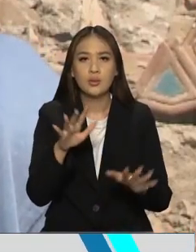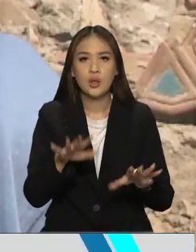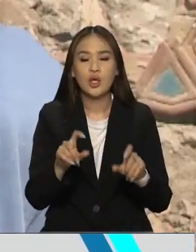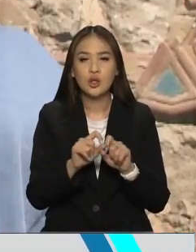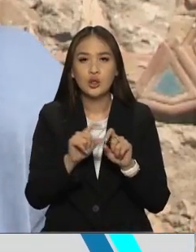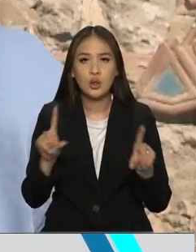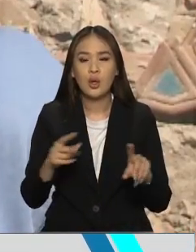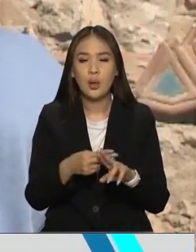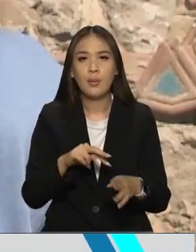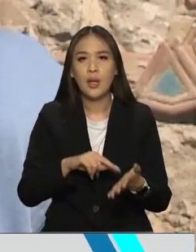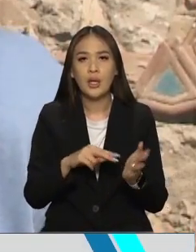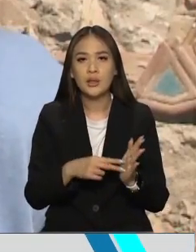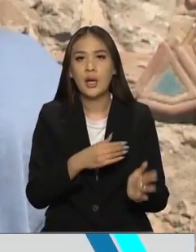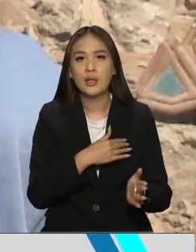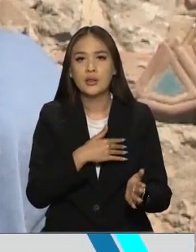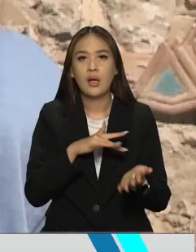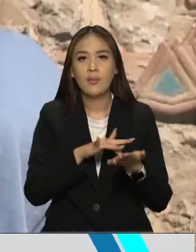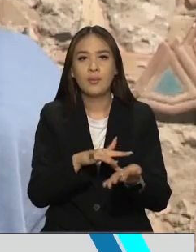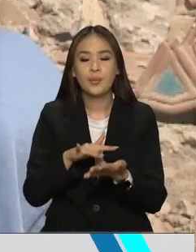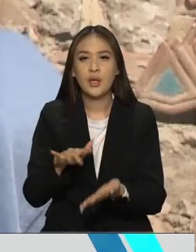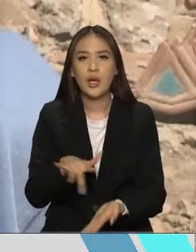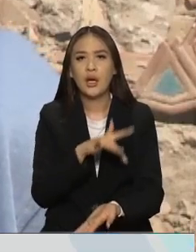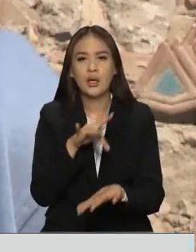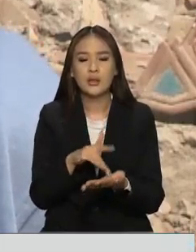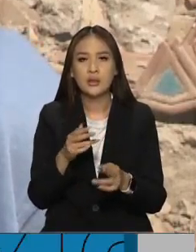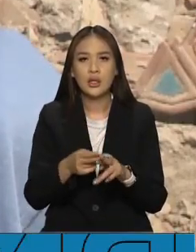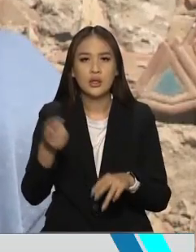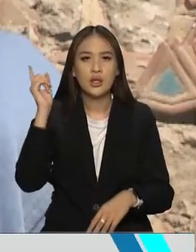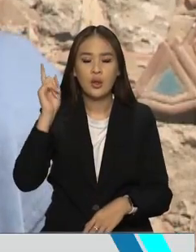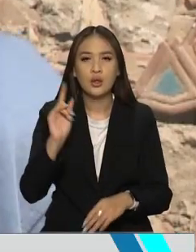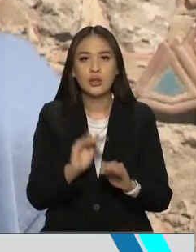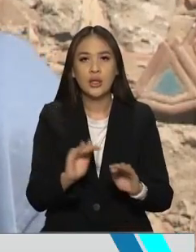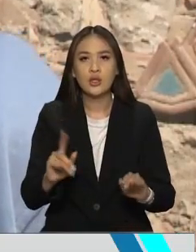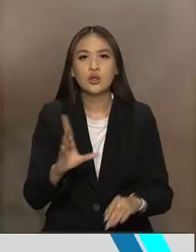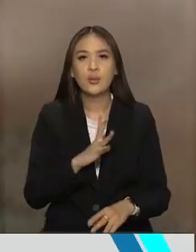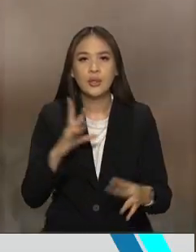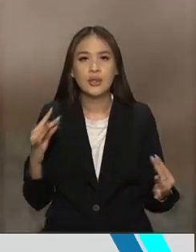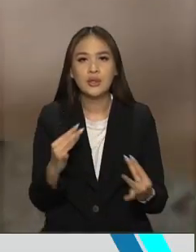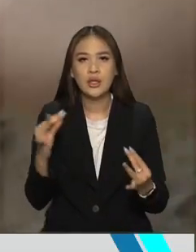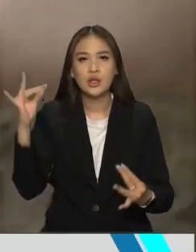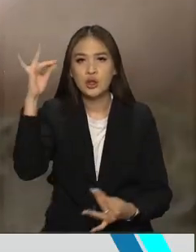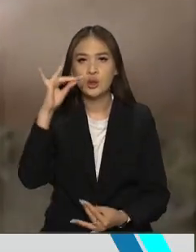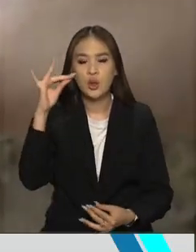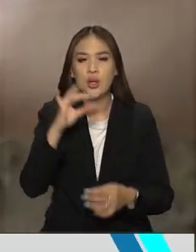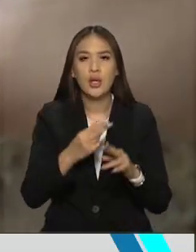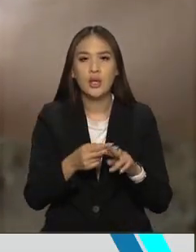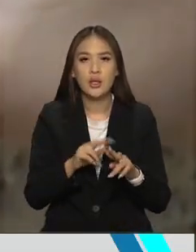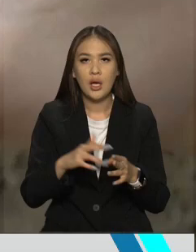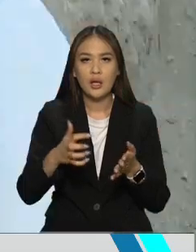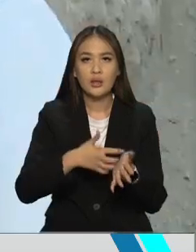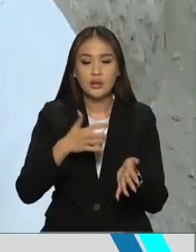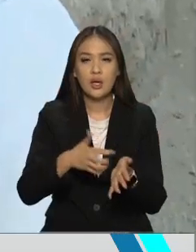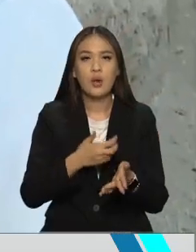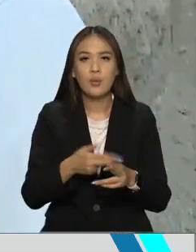школьникам планируемым организовать поездки в древней Городища повысить интерес детей к истории края археологические раскопки